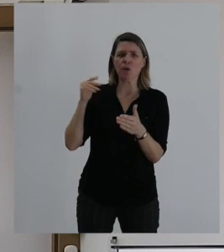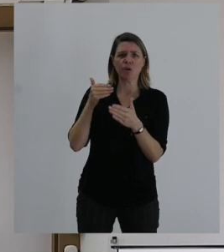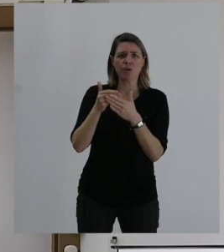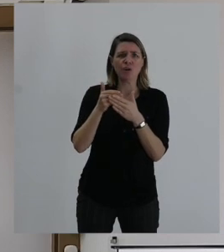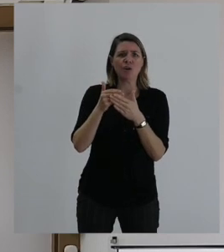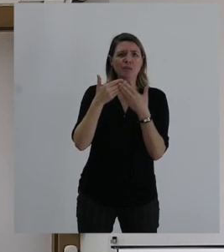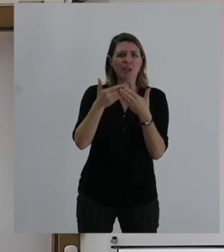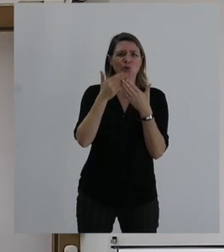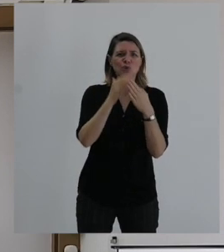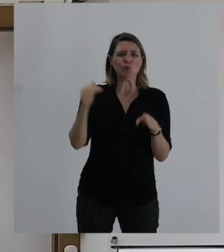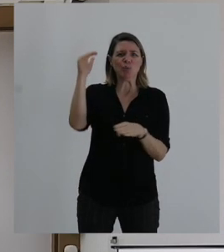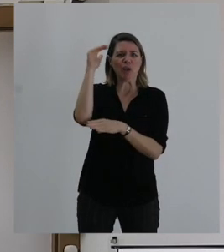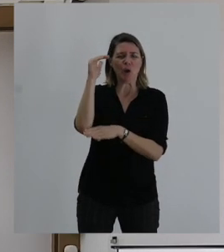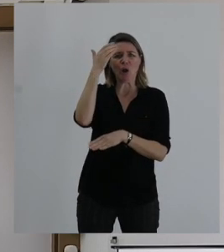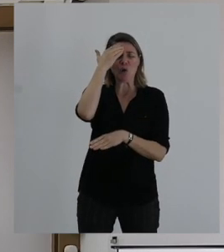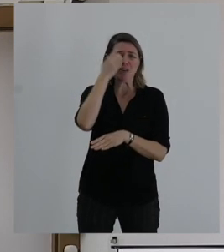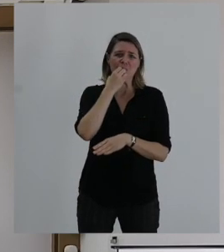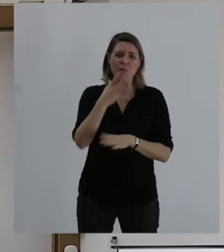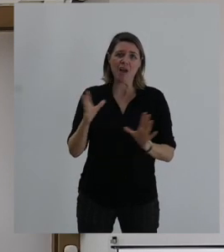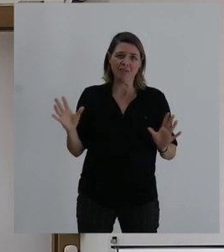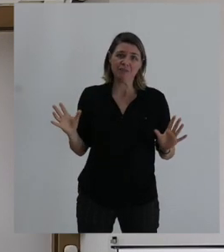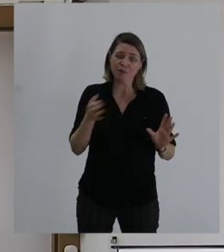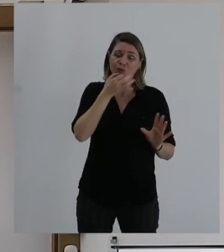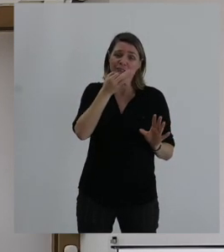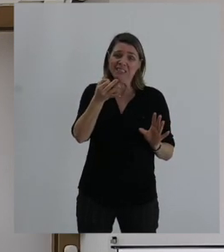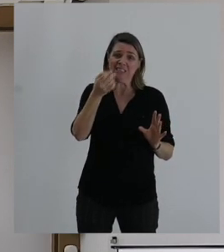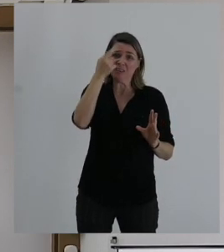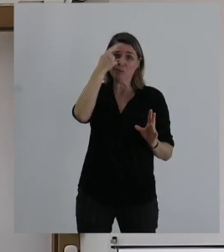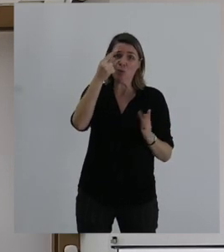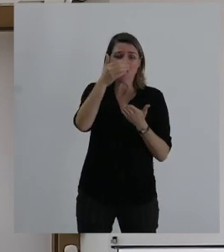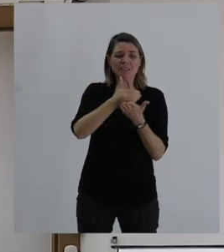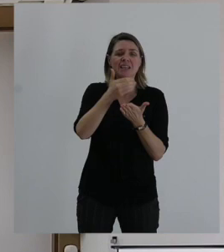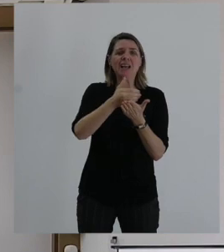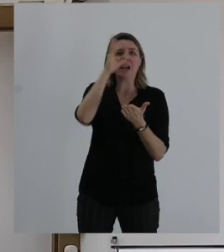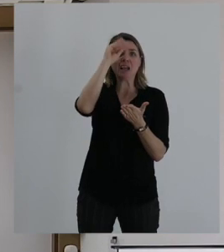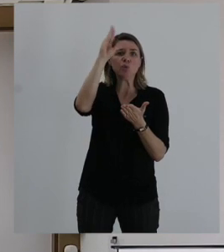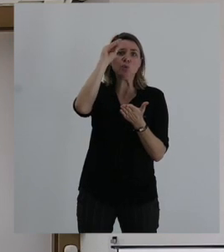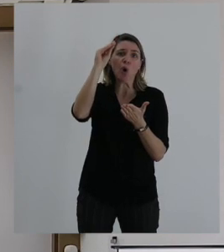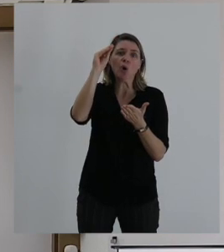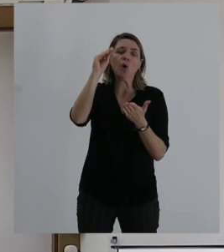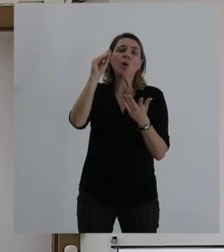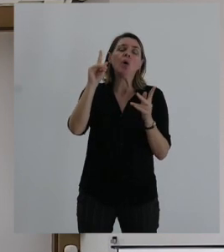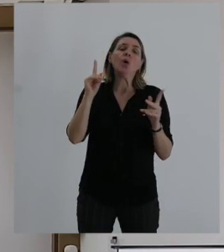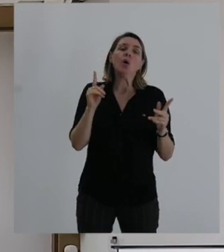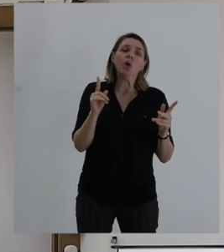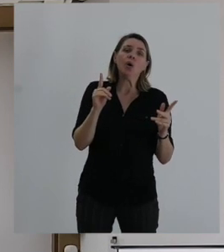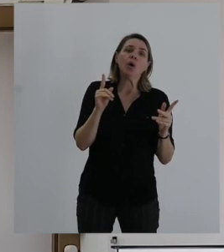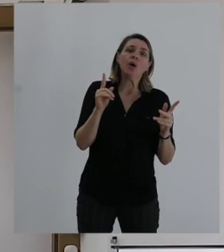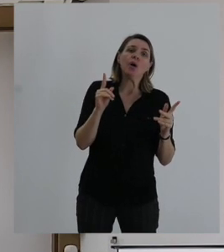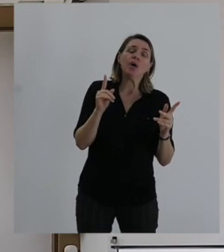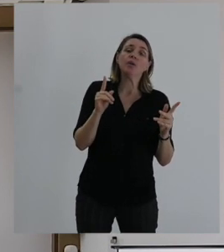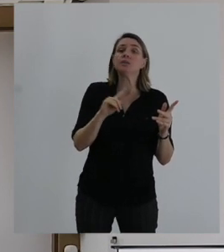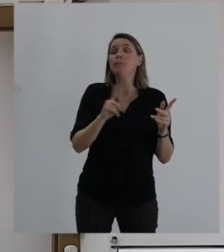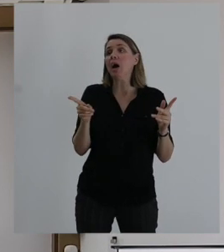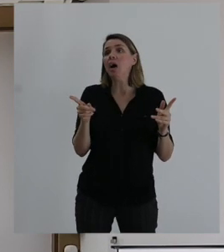commence à connaître le truc. Je sais bien que... Alors, moi, je milite pour un salaire étudiant, non pas un revenu, mais que c'est